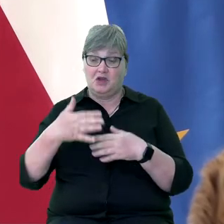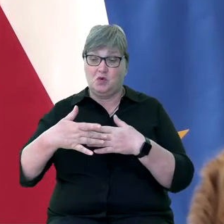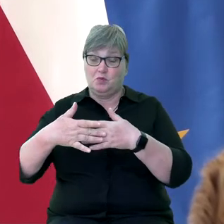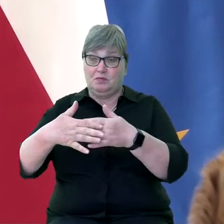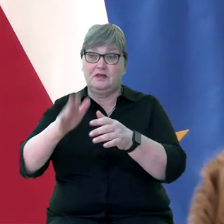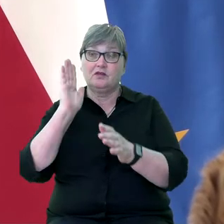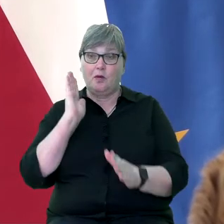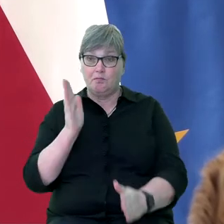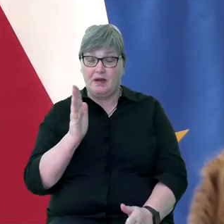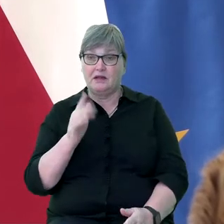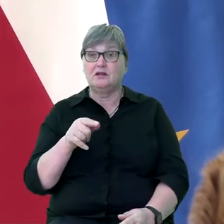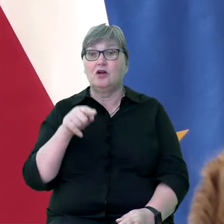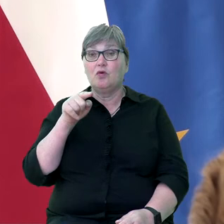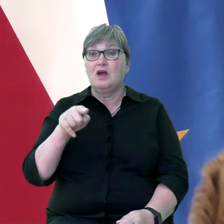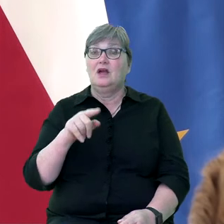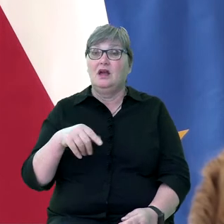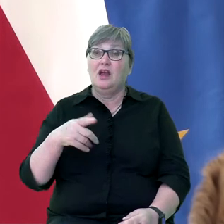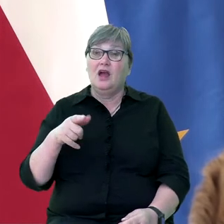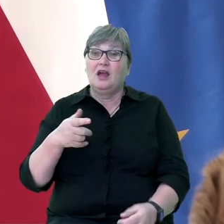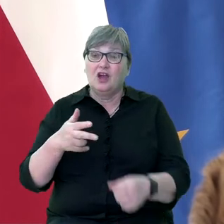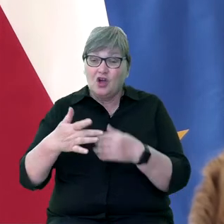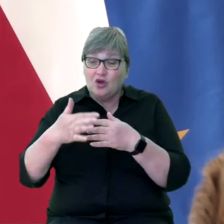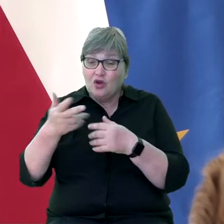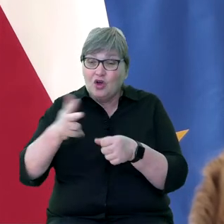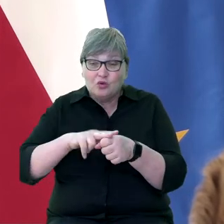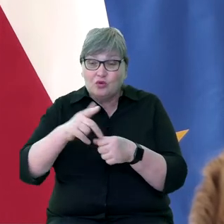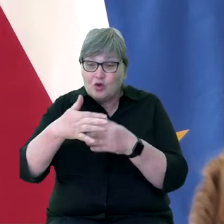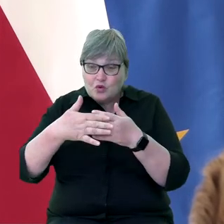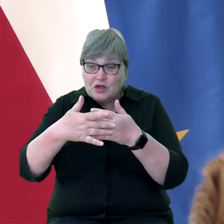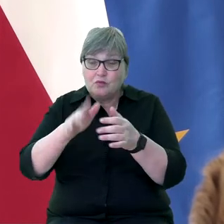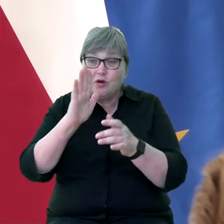już stają się codziennością w pracy urzędnika.